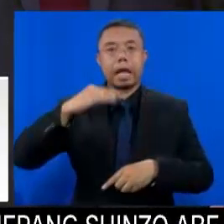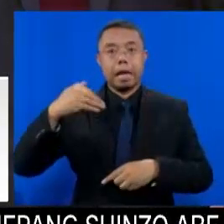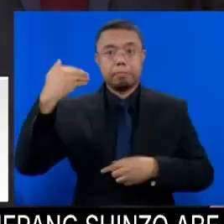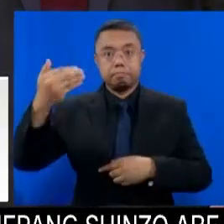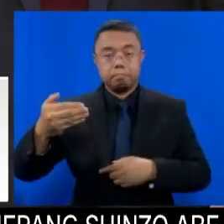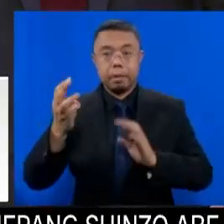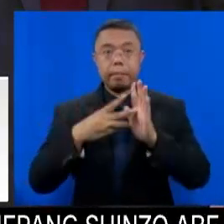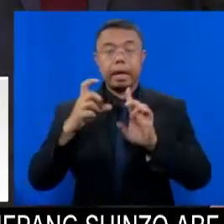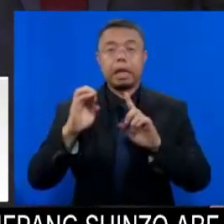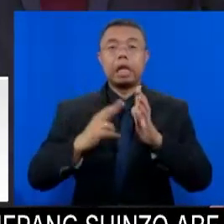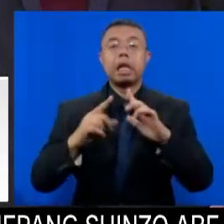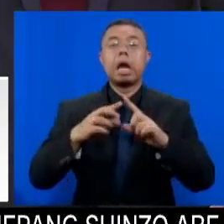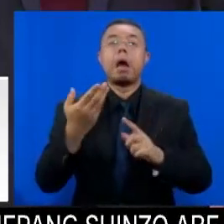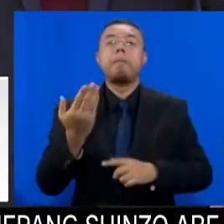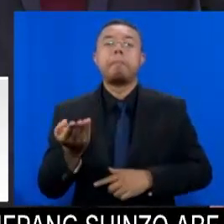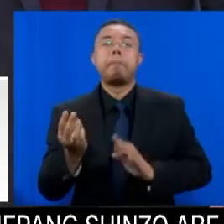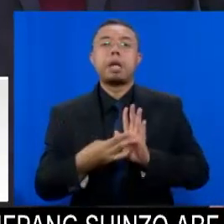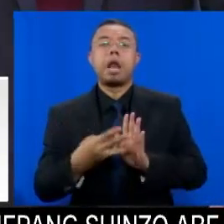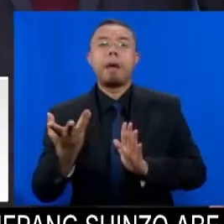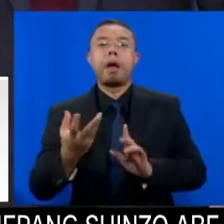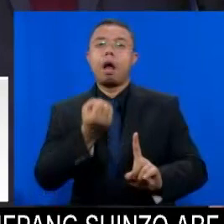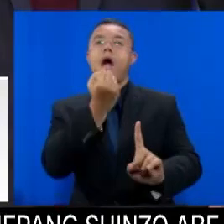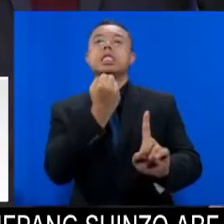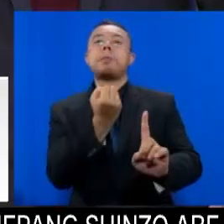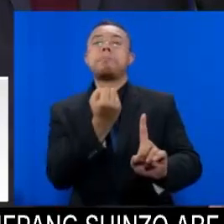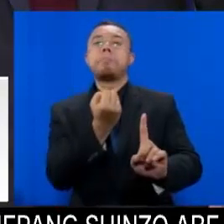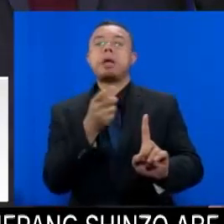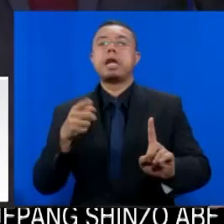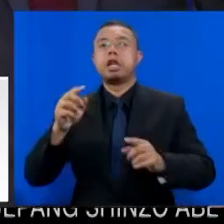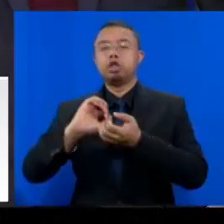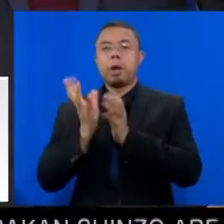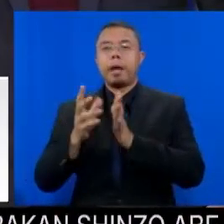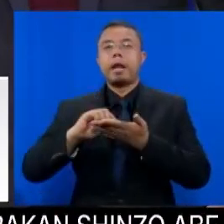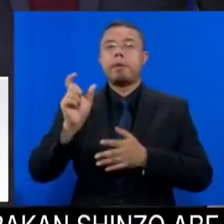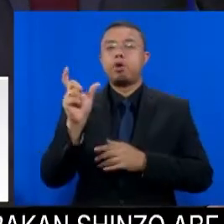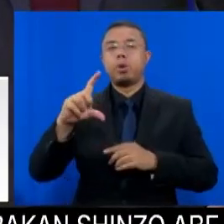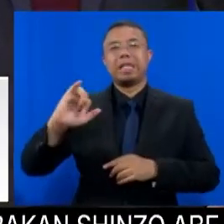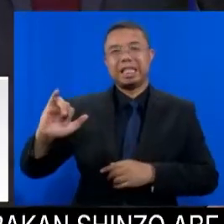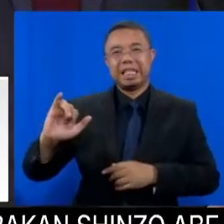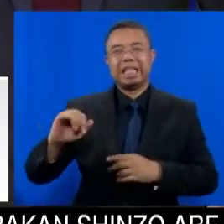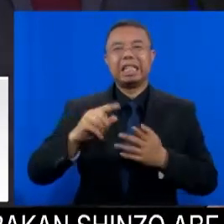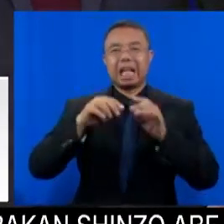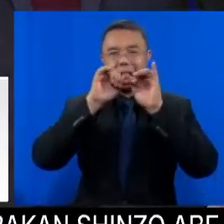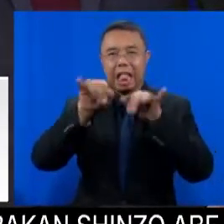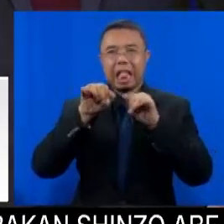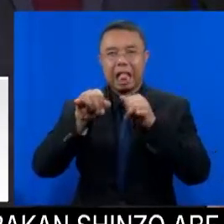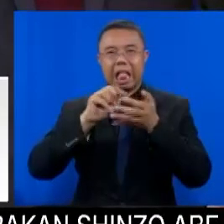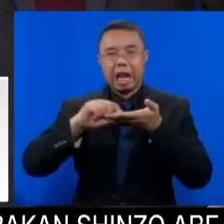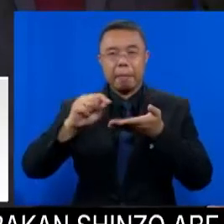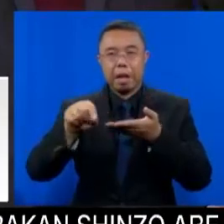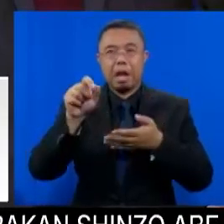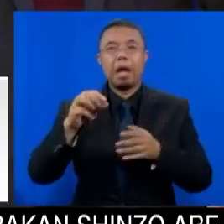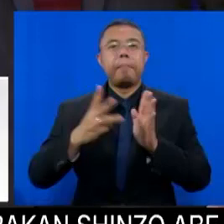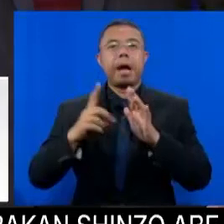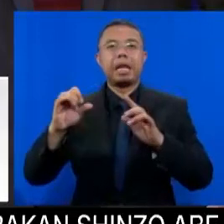Medina Zain tersangkut kasus dugaan pengancaman sosialita asal Surabaya bernama Uci Flaudea dan pencemaran nama baik selebgram